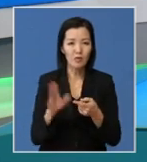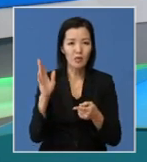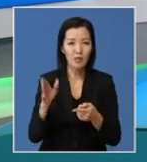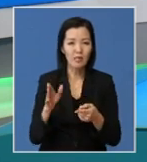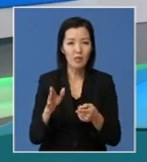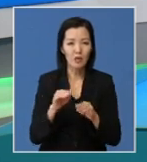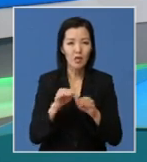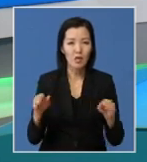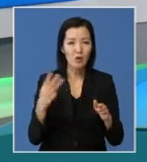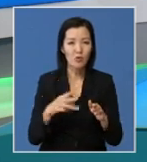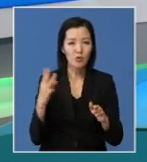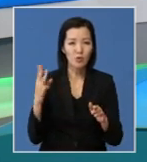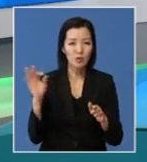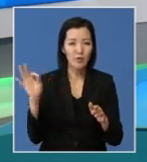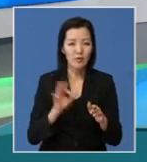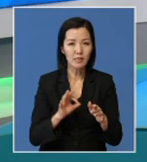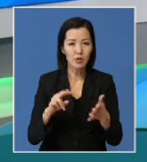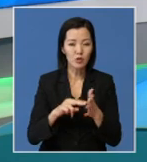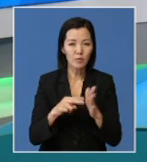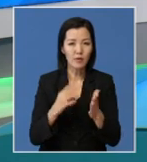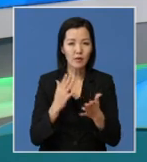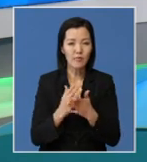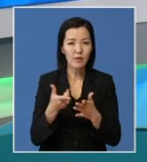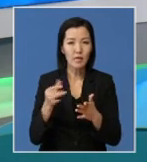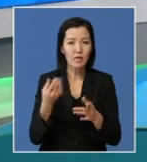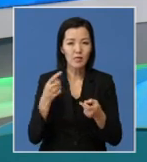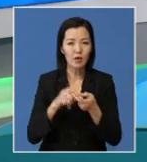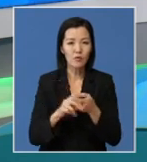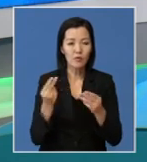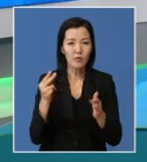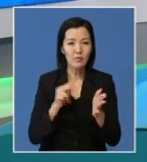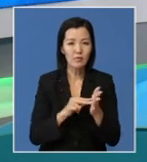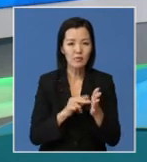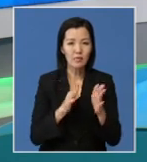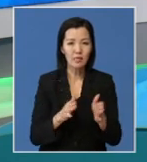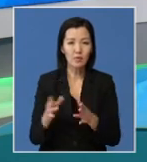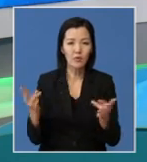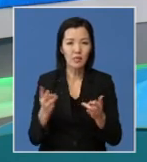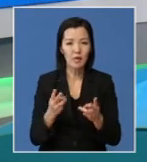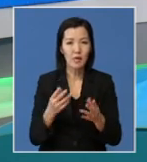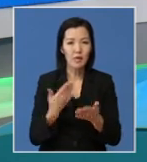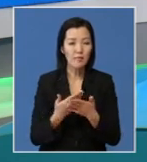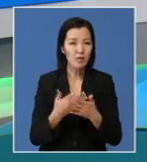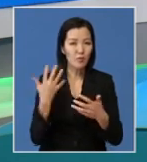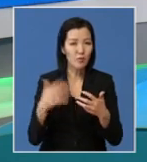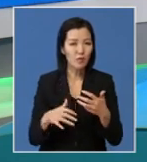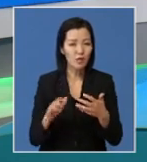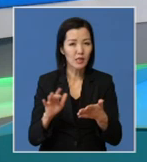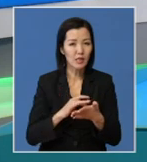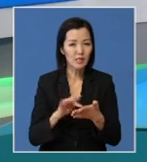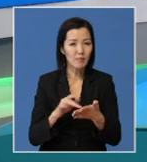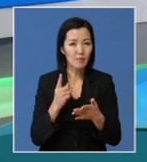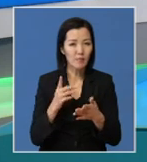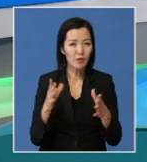көрсеткішті 33%-ға жеткізу жоспарда бар. Алайда ол үшін газға қосылу бағасын реттеу керек. Мәселен, орташа есеппен алғанда өңірде әр